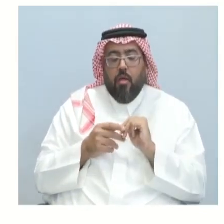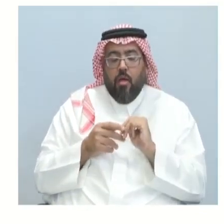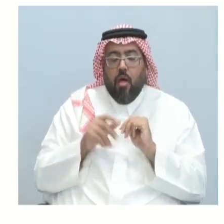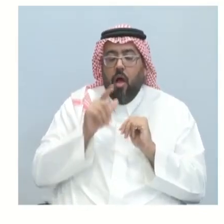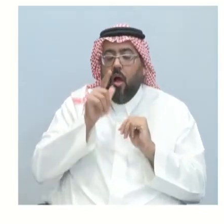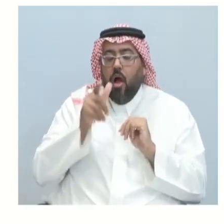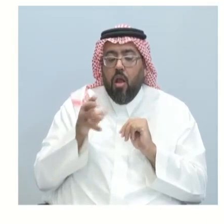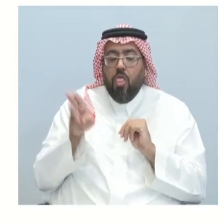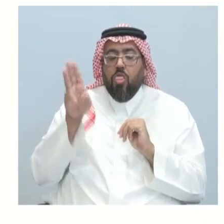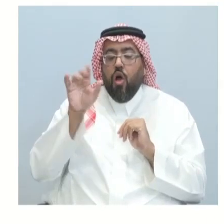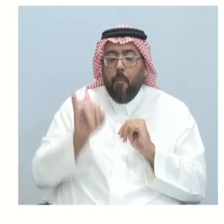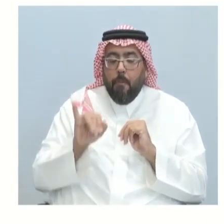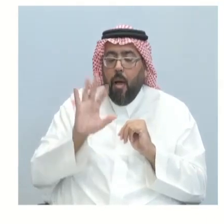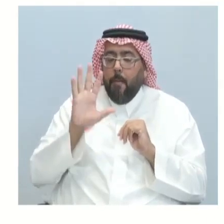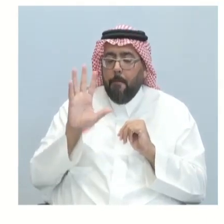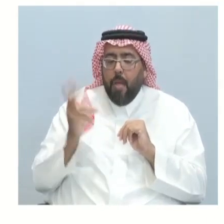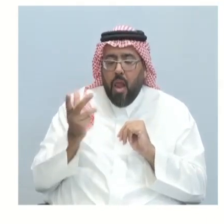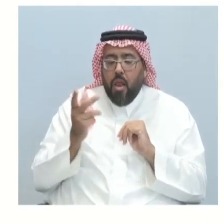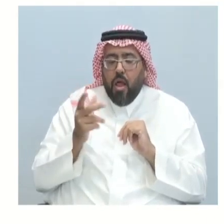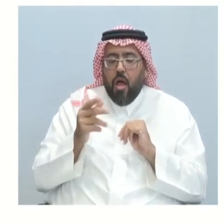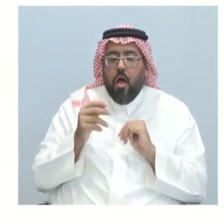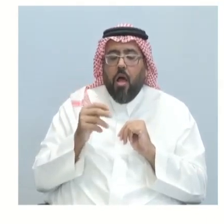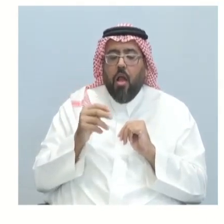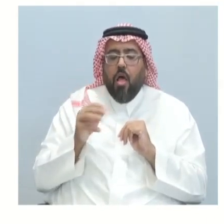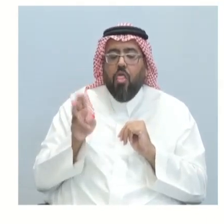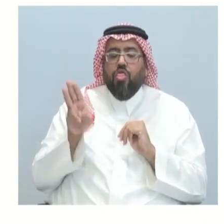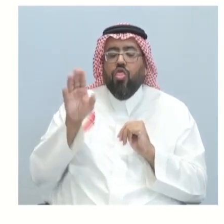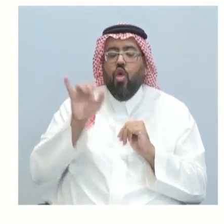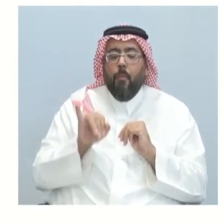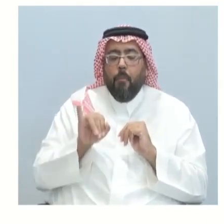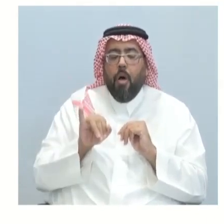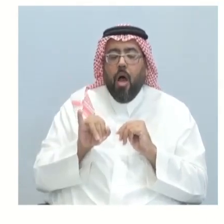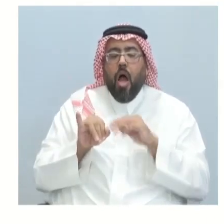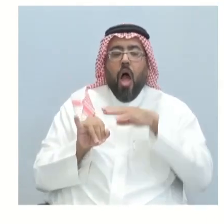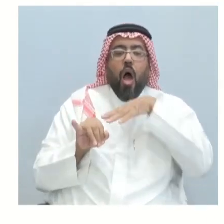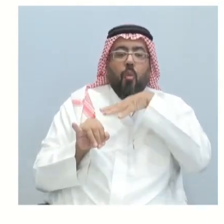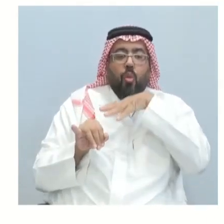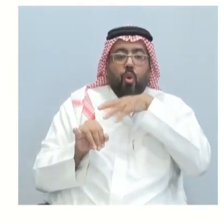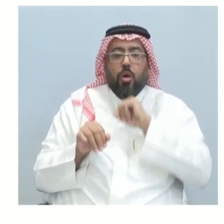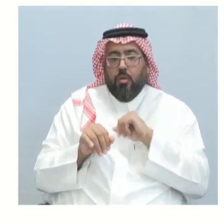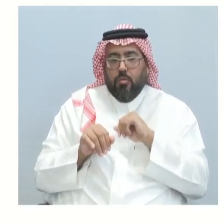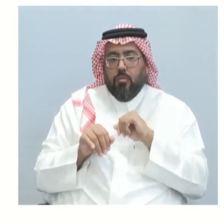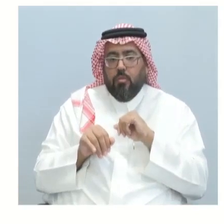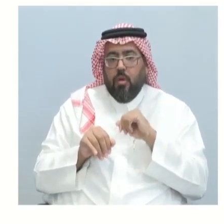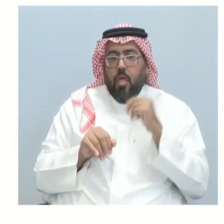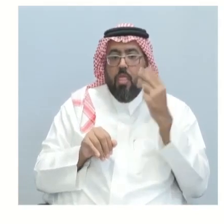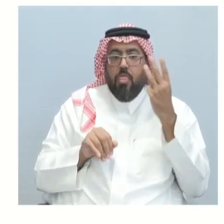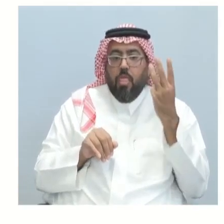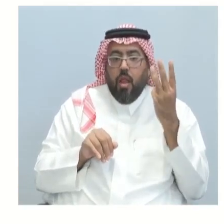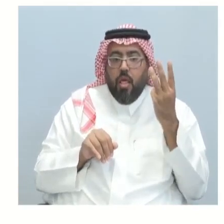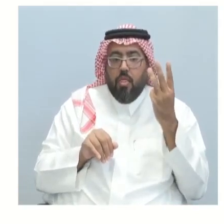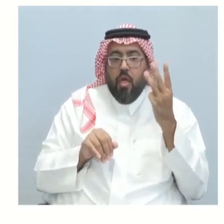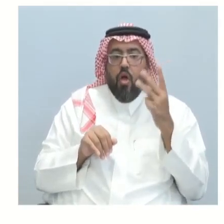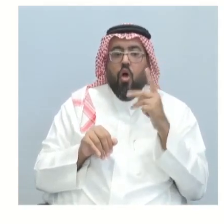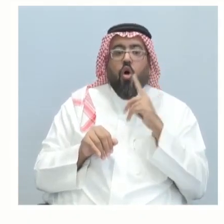قال ثم من قال ثم ابوك ا لاحظوا امك في